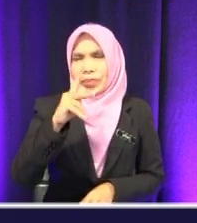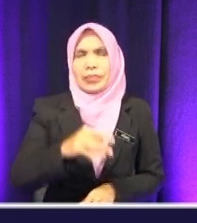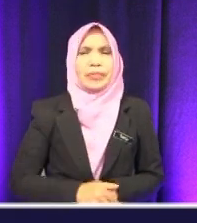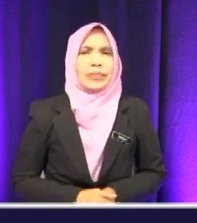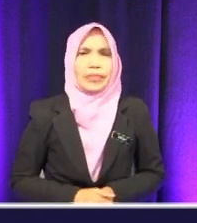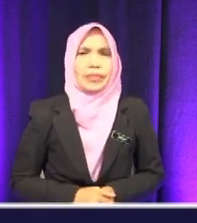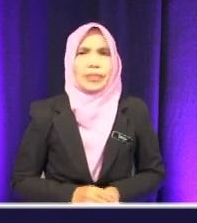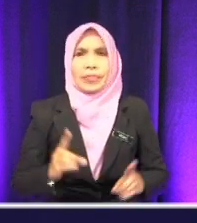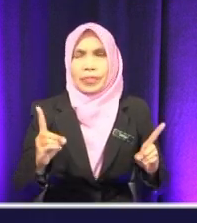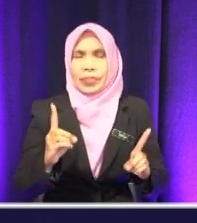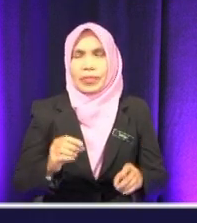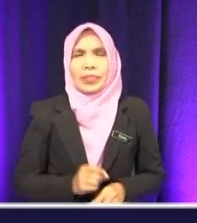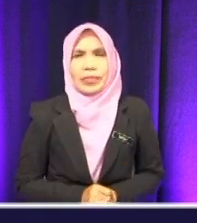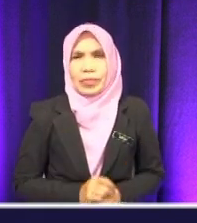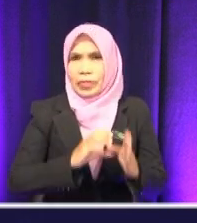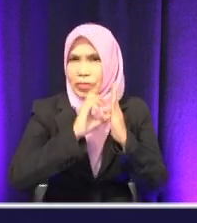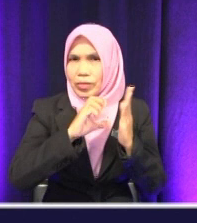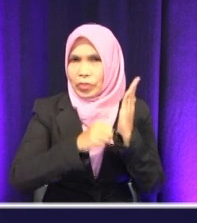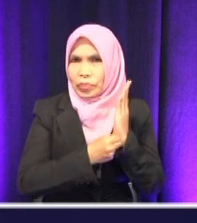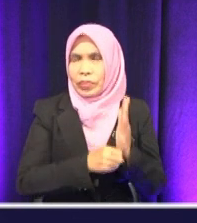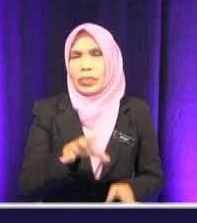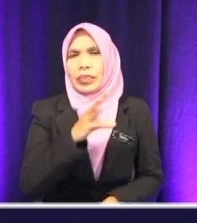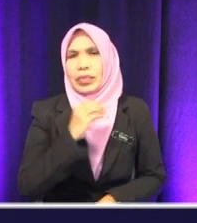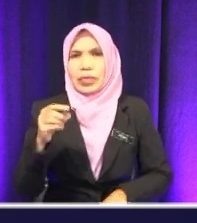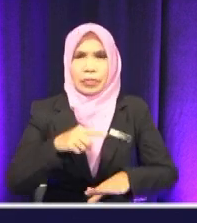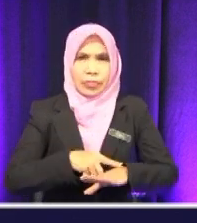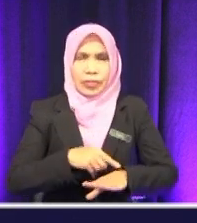jadi calon-calon yang boleh Uraikanlah